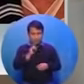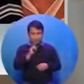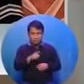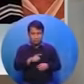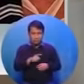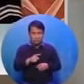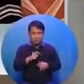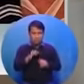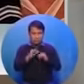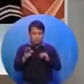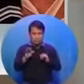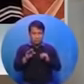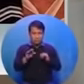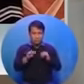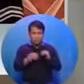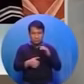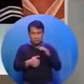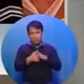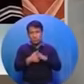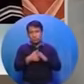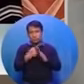sakali lang naman po na mag-negative.